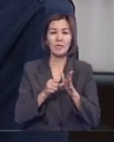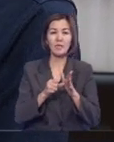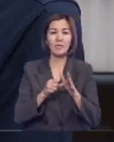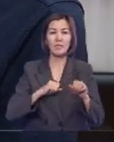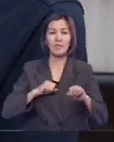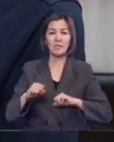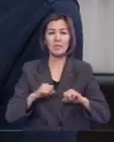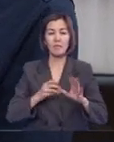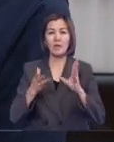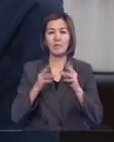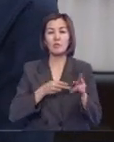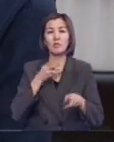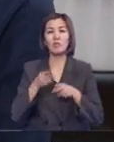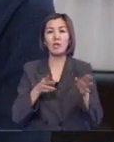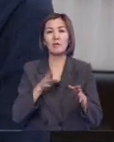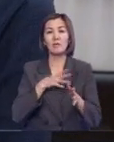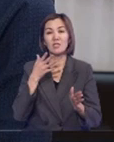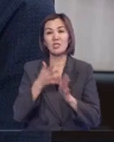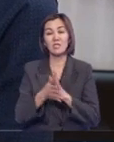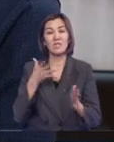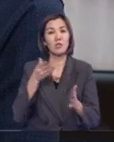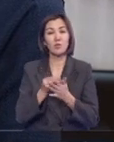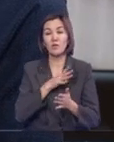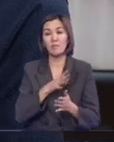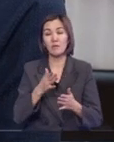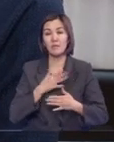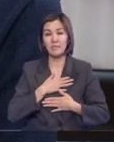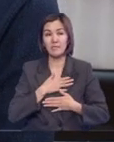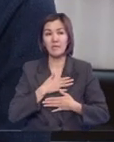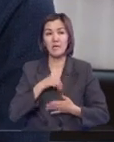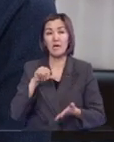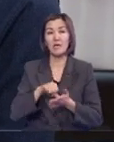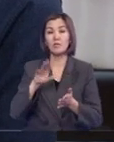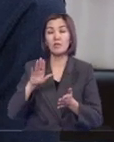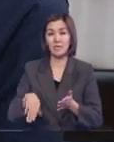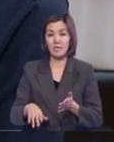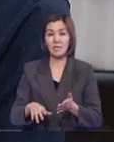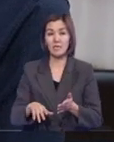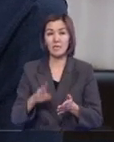бойынша шығымдар төленбей, тек біздің араласуымыздан кейін ғана